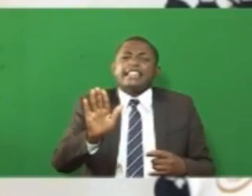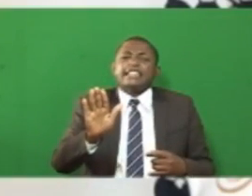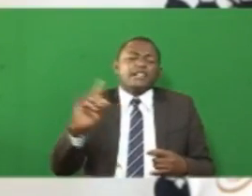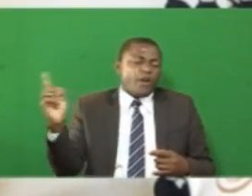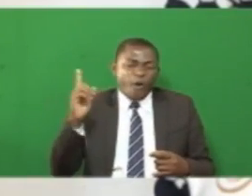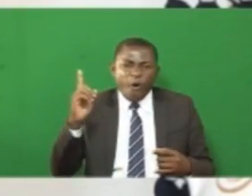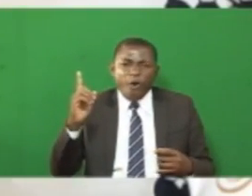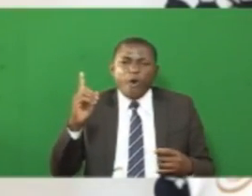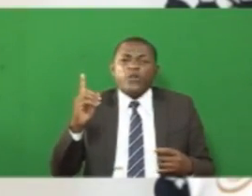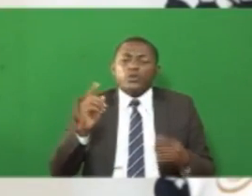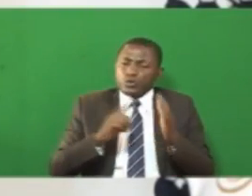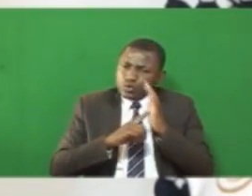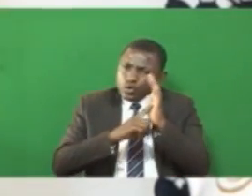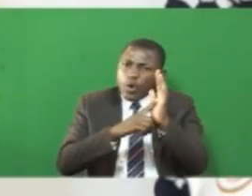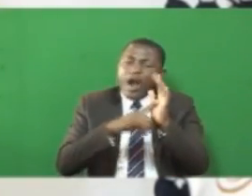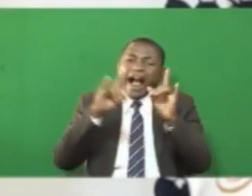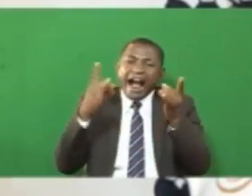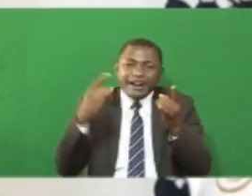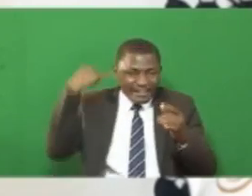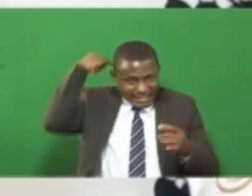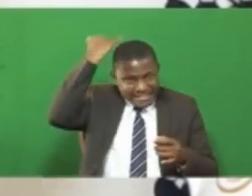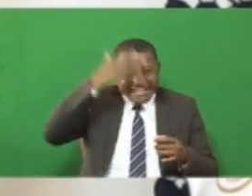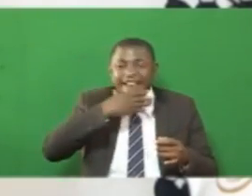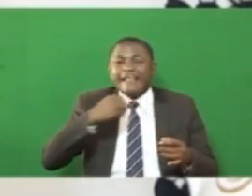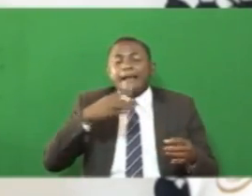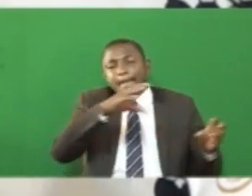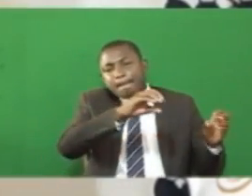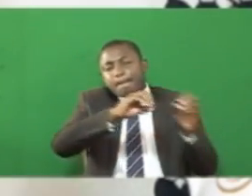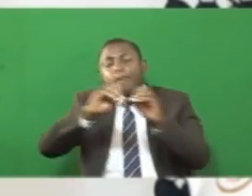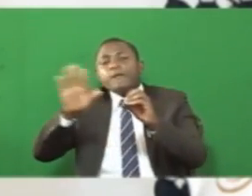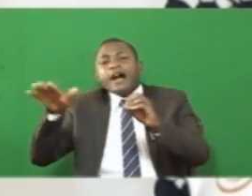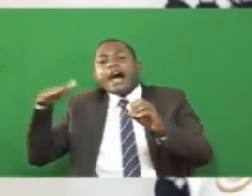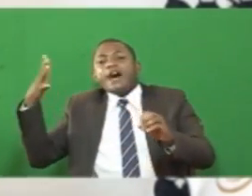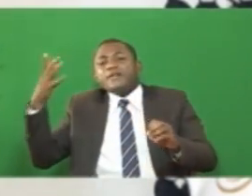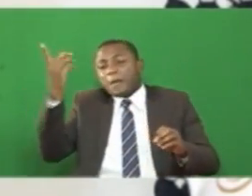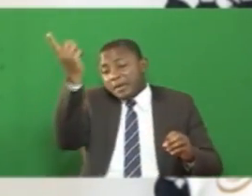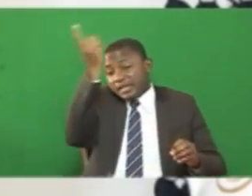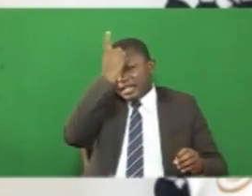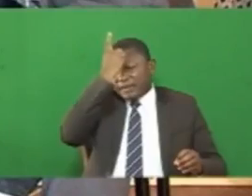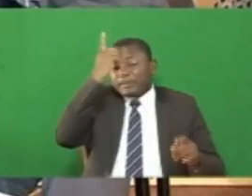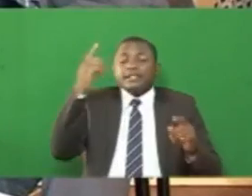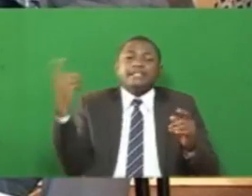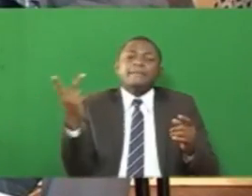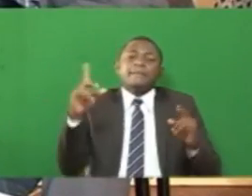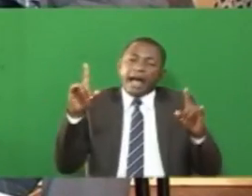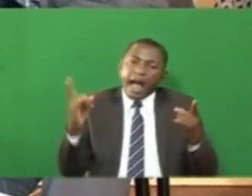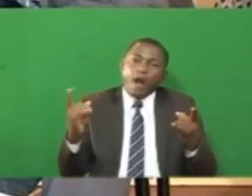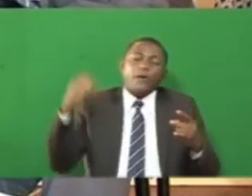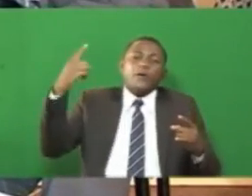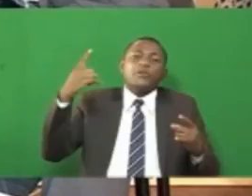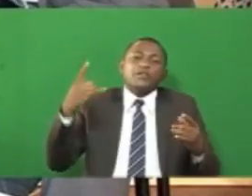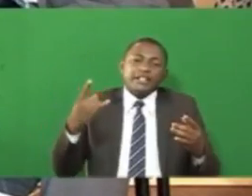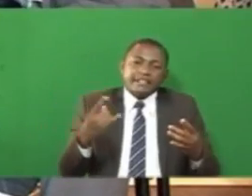yainongedzera kubuda kwavakaita muEgypt right nekuburiswa kuchaitwa vanenge vatenda muchitema right saka yakagumira